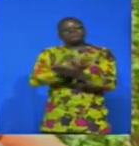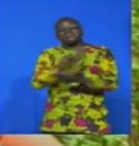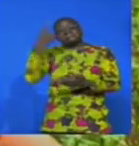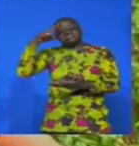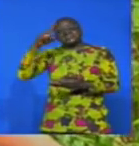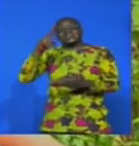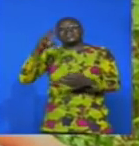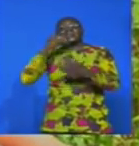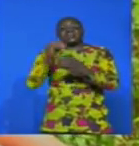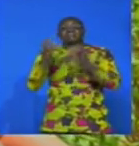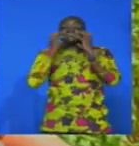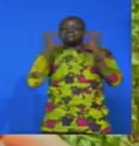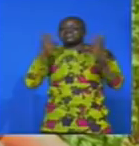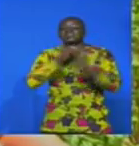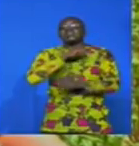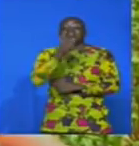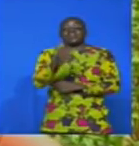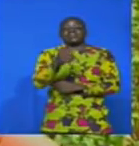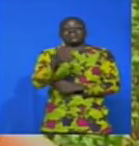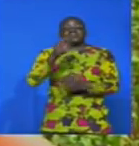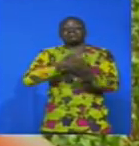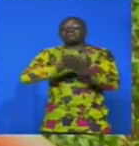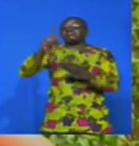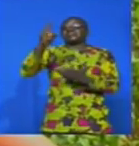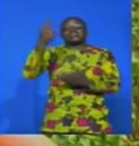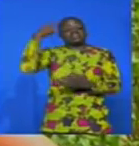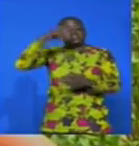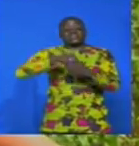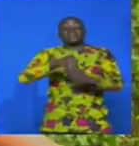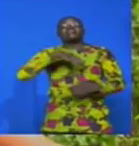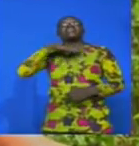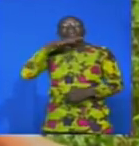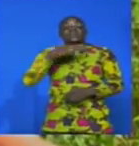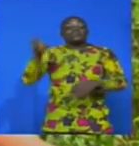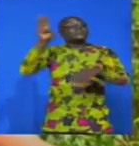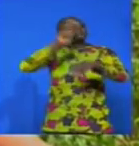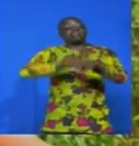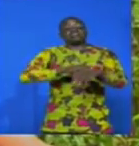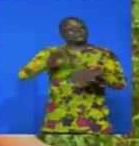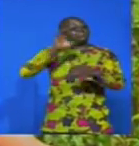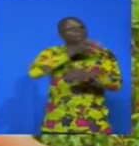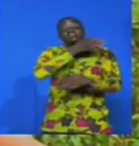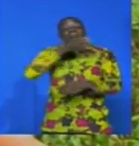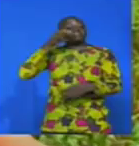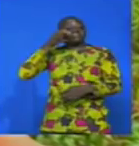les fruits ne grossissent plus. Une semaine, c'est suffisant pour mettre à plat le champ.